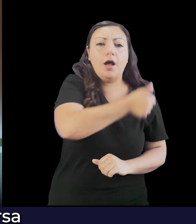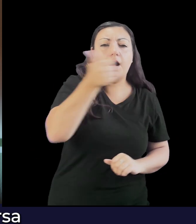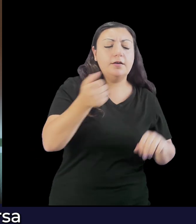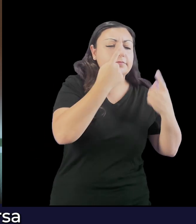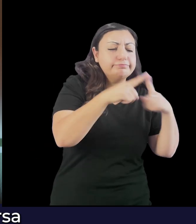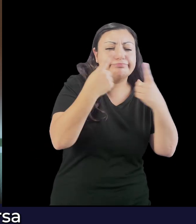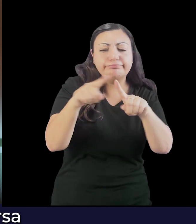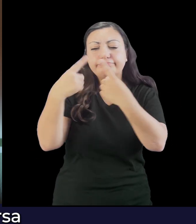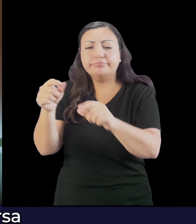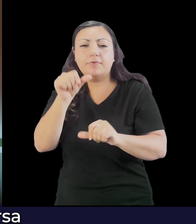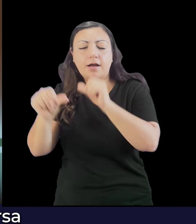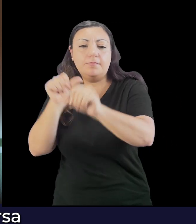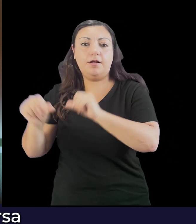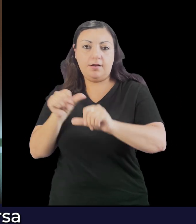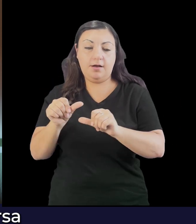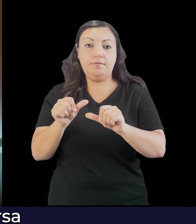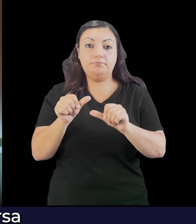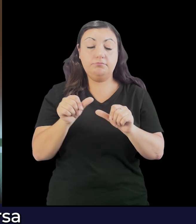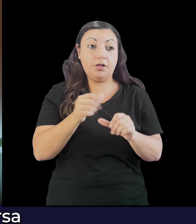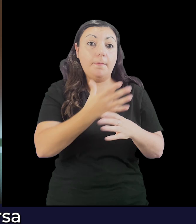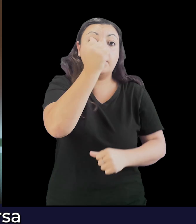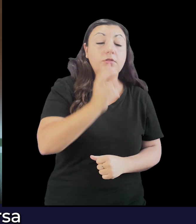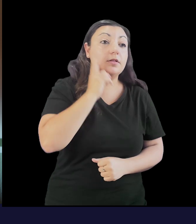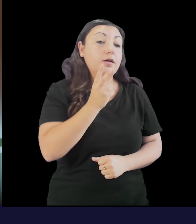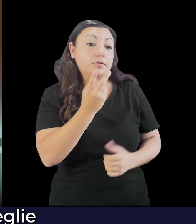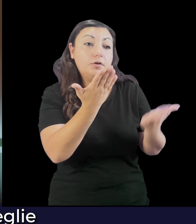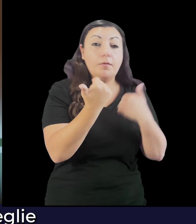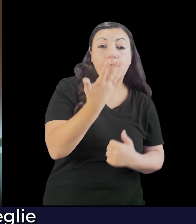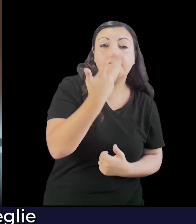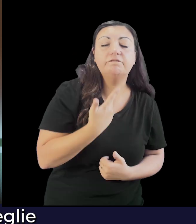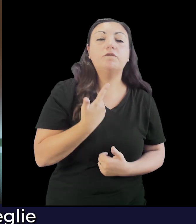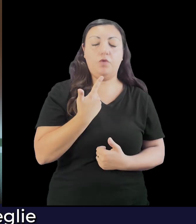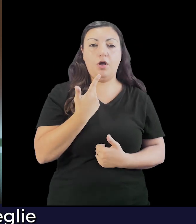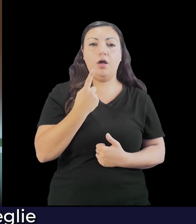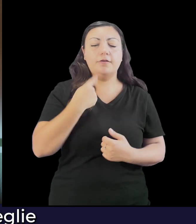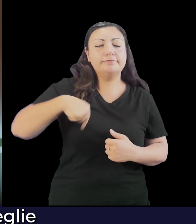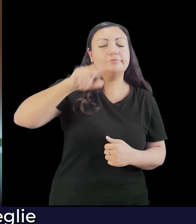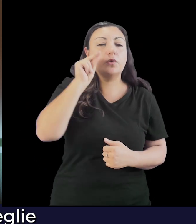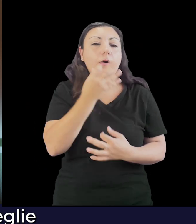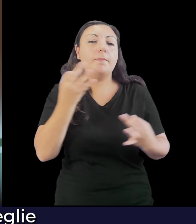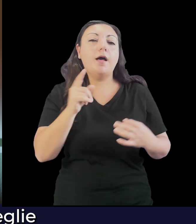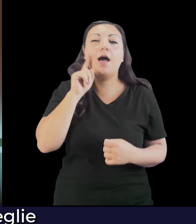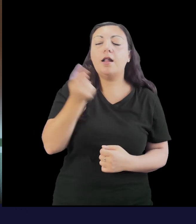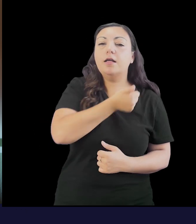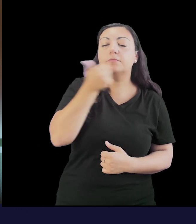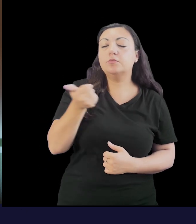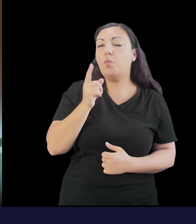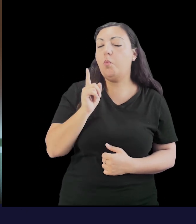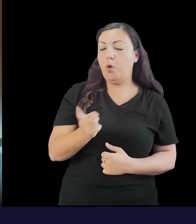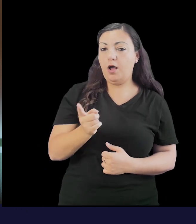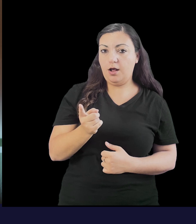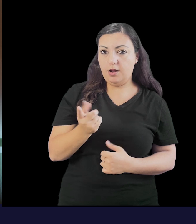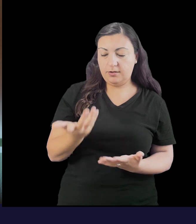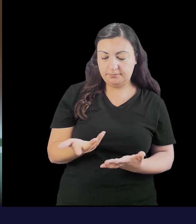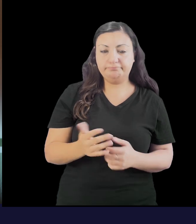annata è sempre molto differente da quella che che la precede Quindi quando si va a scegliere la bottiglia di vino soprattutto da tenere da